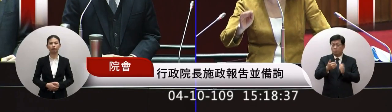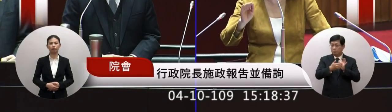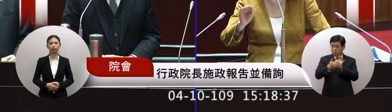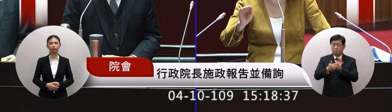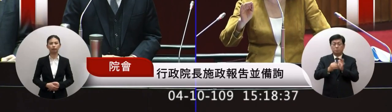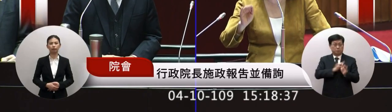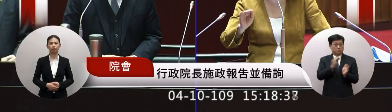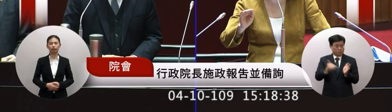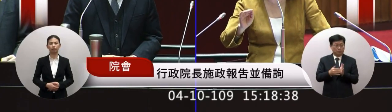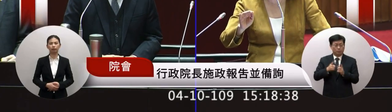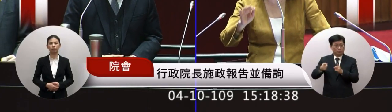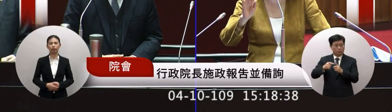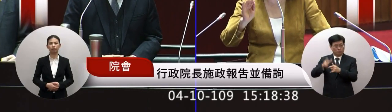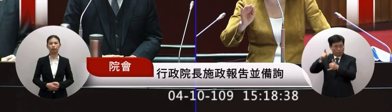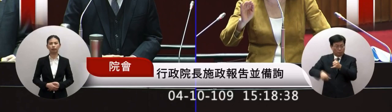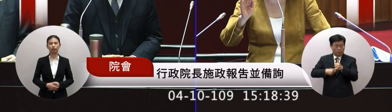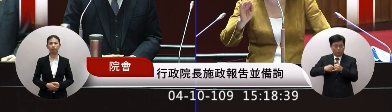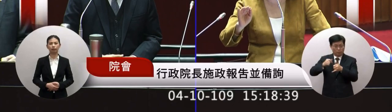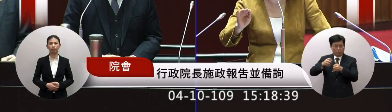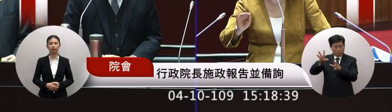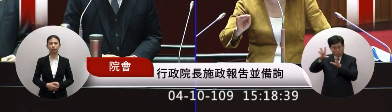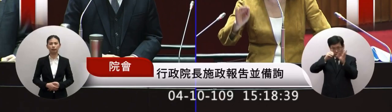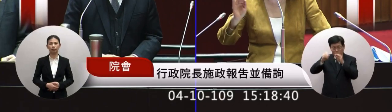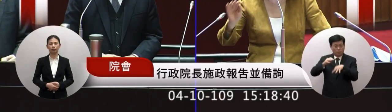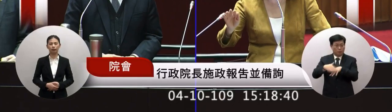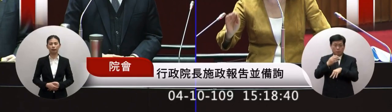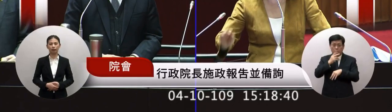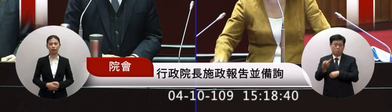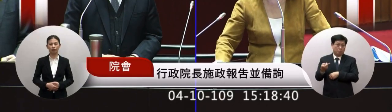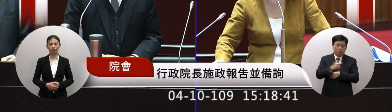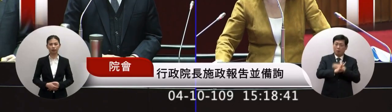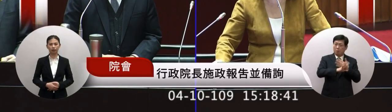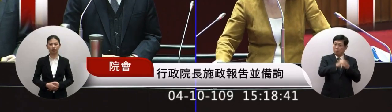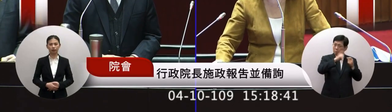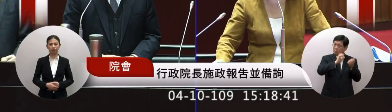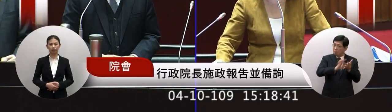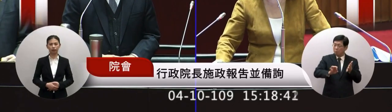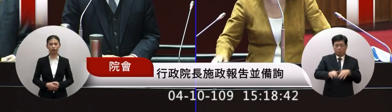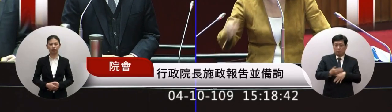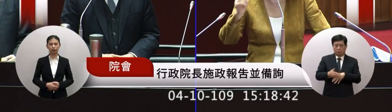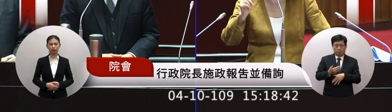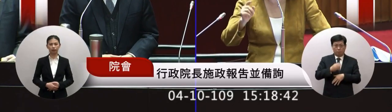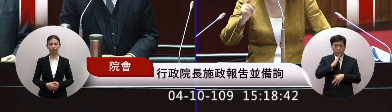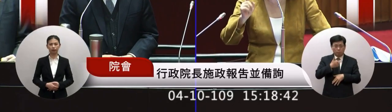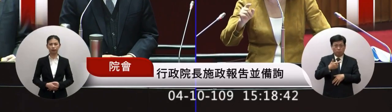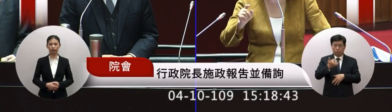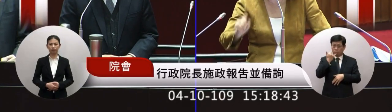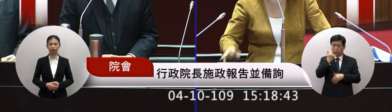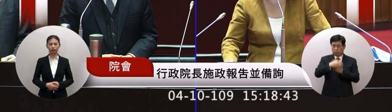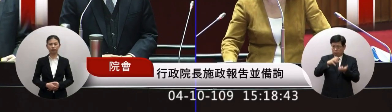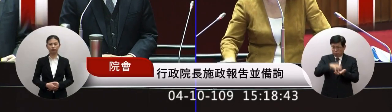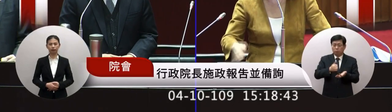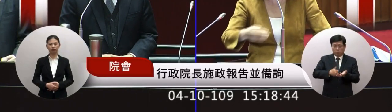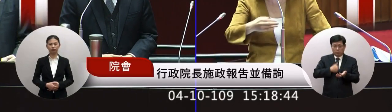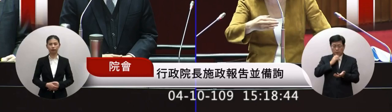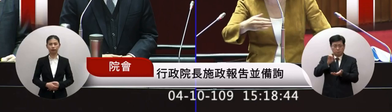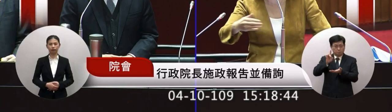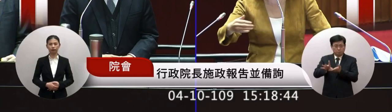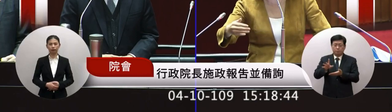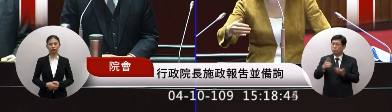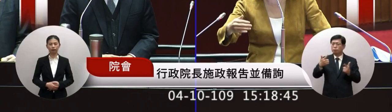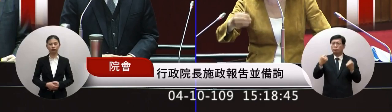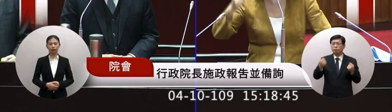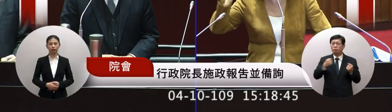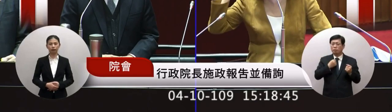制，民众的个资呢不会被作为其他的用途使用，也能够确实的删除，不是只有